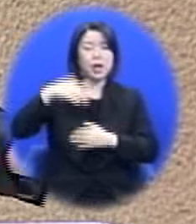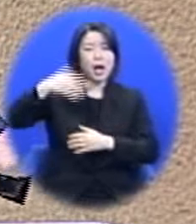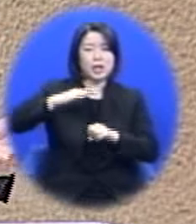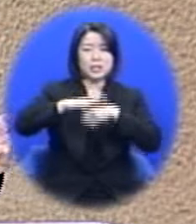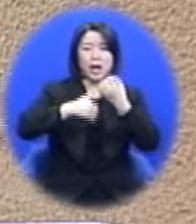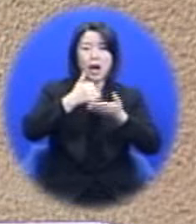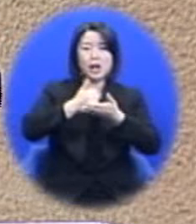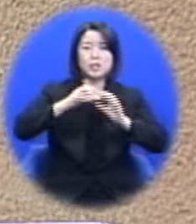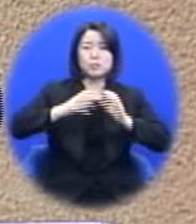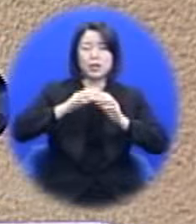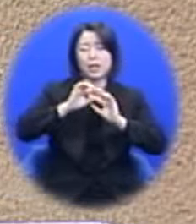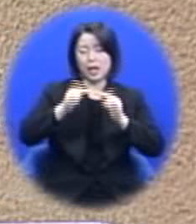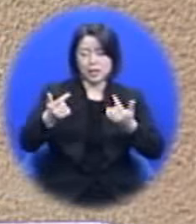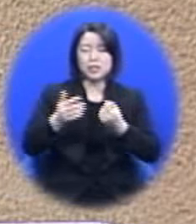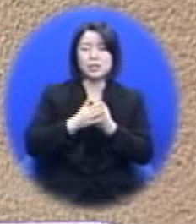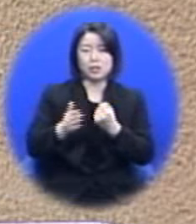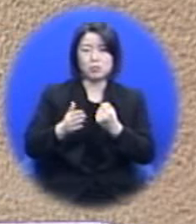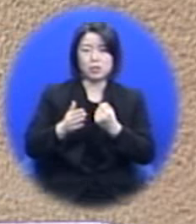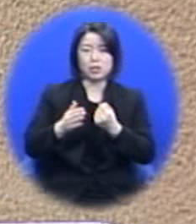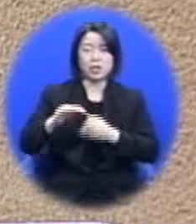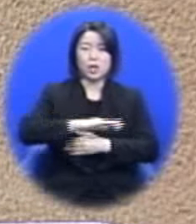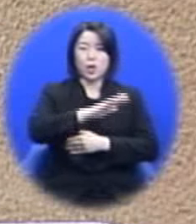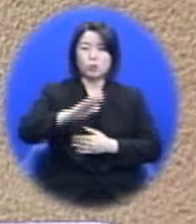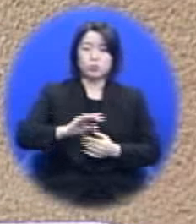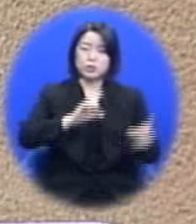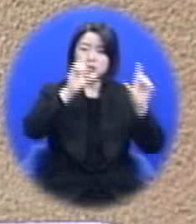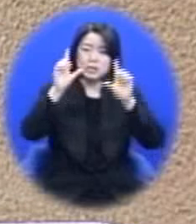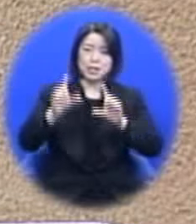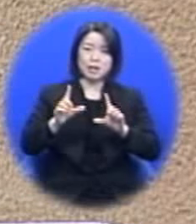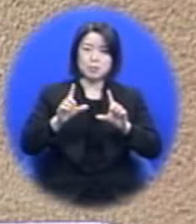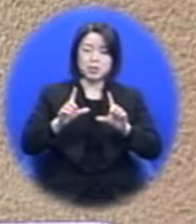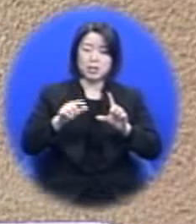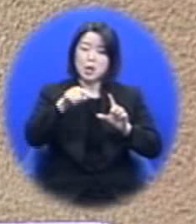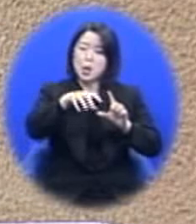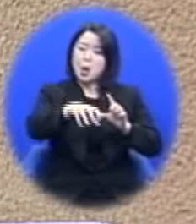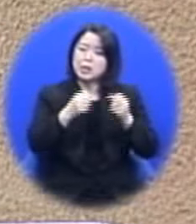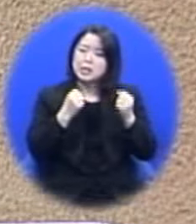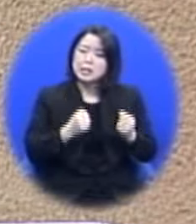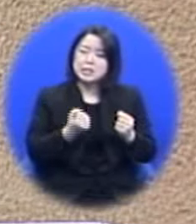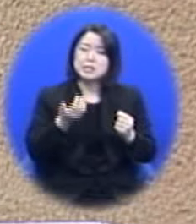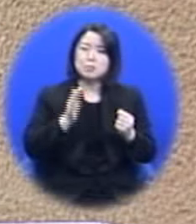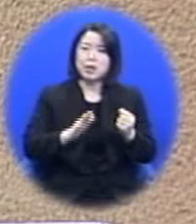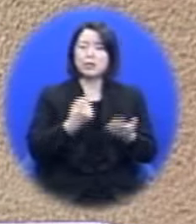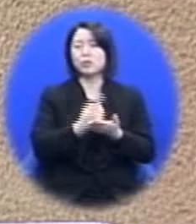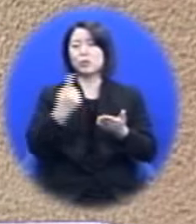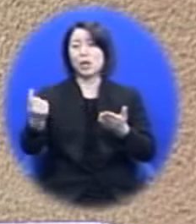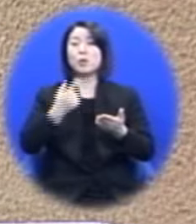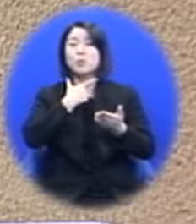아니니까 우리 사는 삶이 있으면서도 떠나고 싶은 마음으로 사는 거예요.